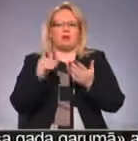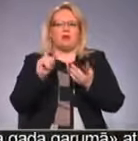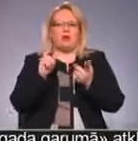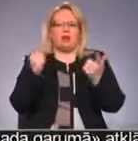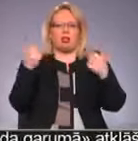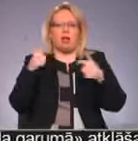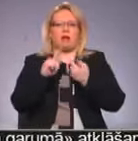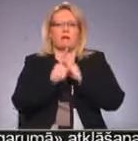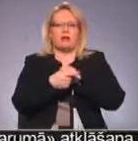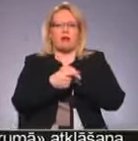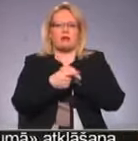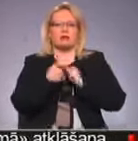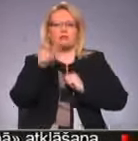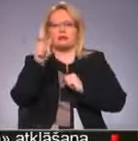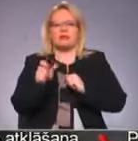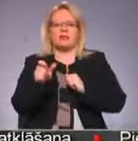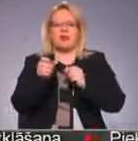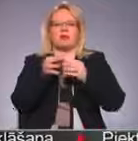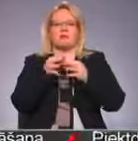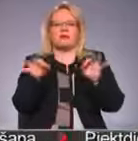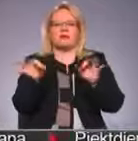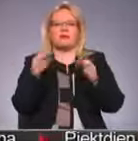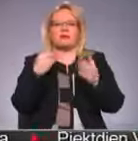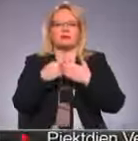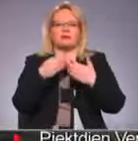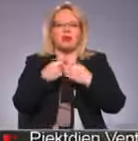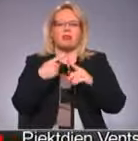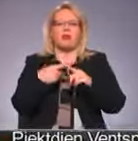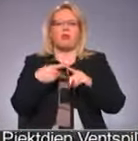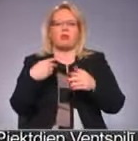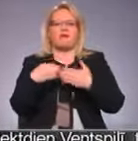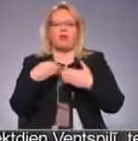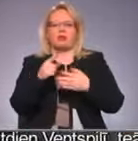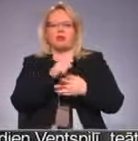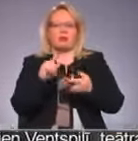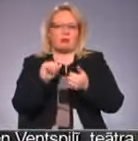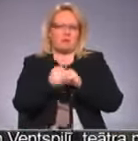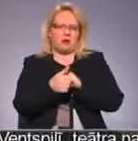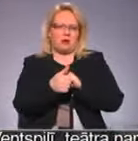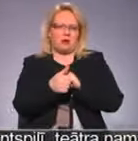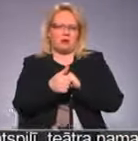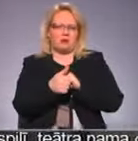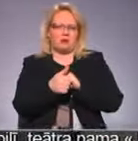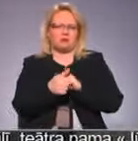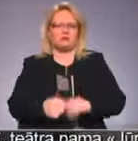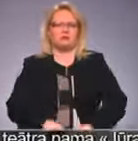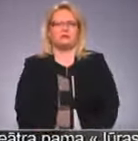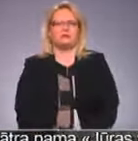mainās, bet cilvēka brīvības cena un vērtība jau nemainās.